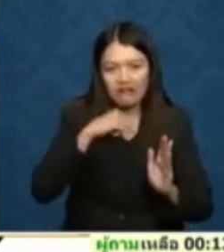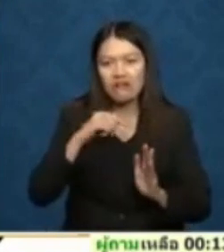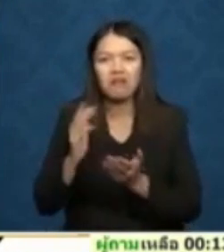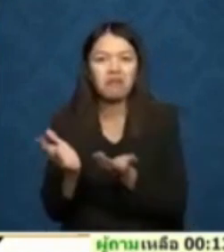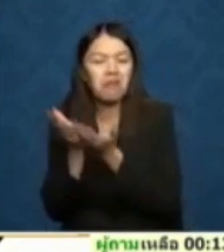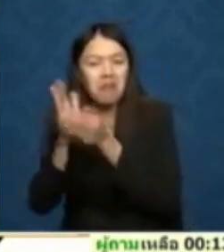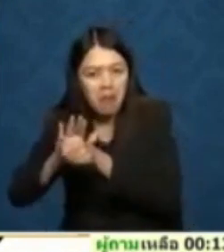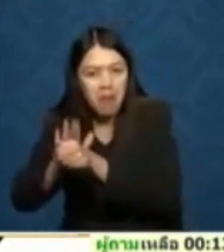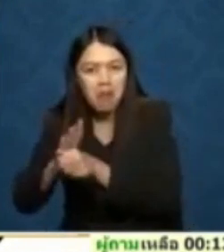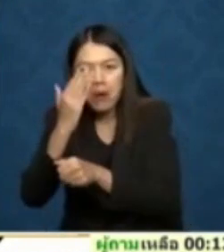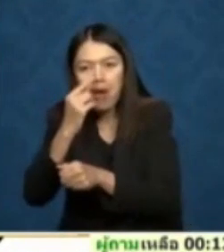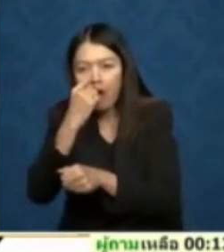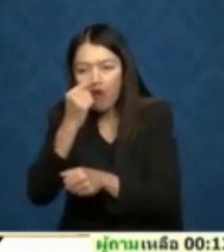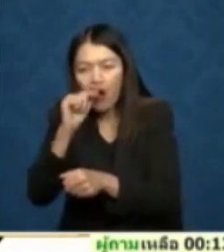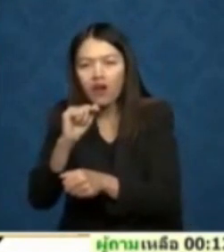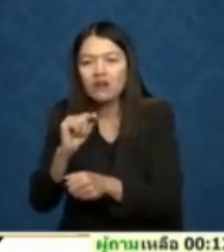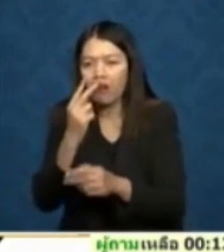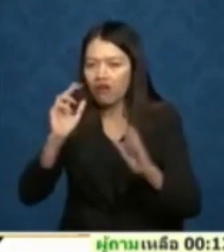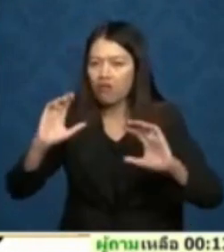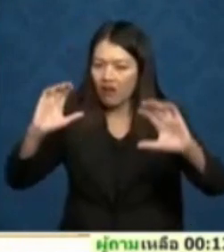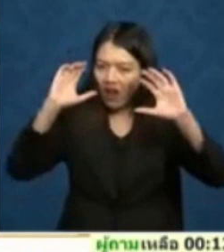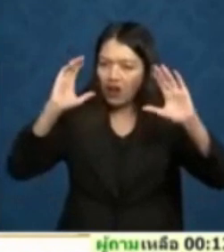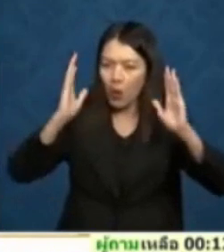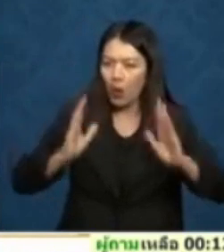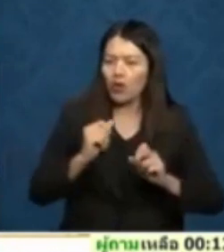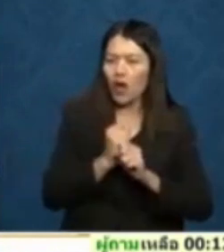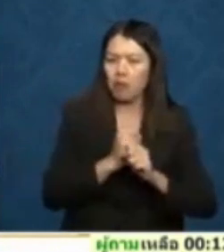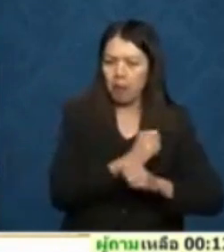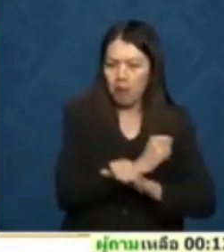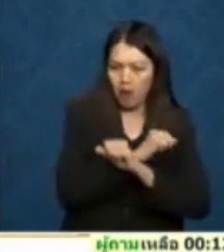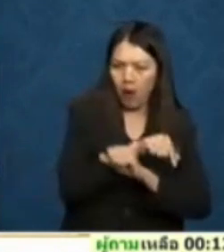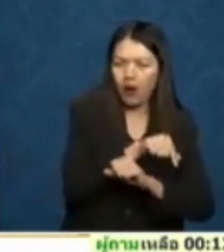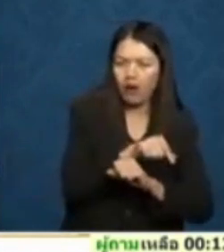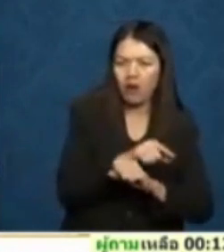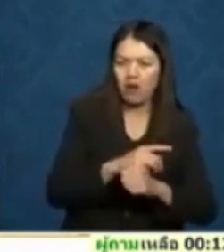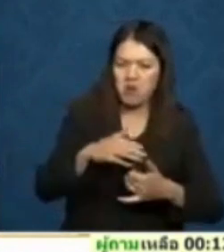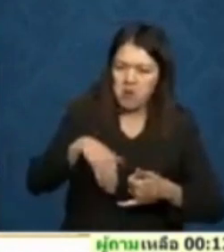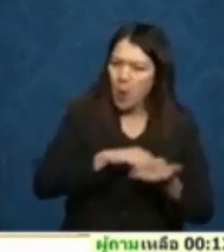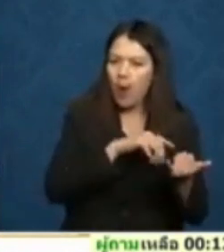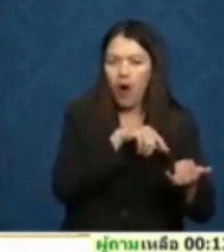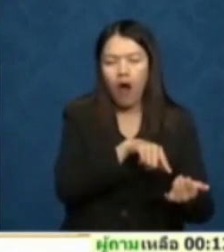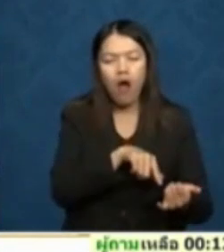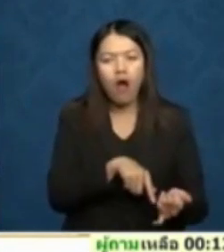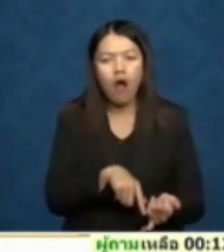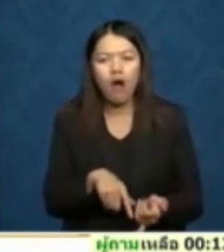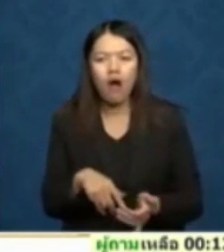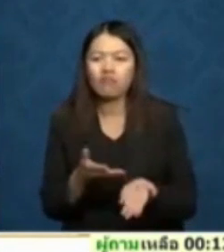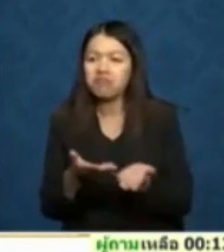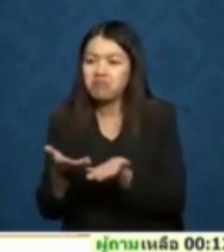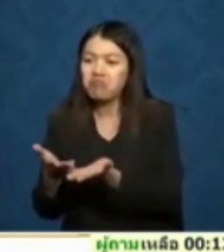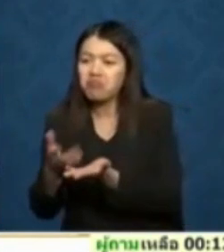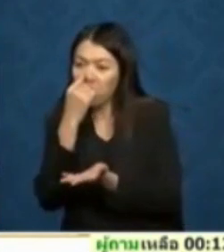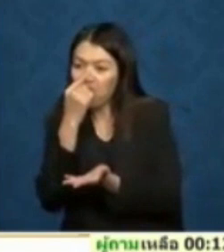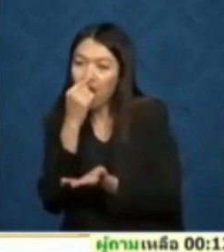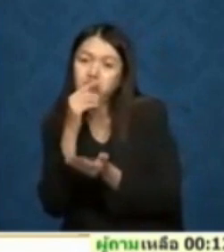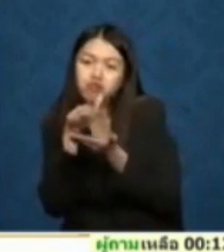ากเห็นคือการที่ข้าราชการและเจ้าหน้าที่ออกมาปกป้องผู้เสียหายที่โดนทำร้ายร่างกายมากกว่าเปิดสารกลางให้คนร้ายไปขอโท